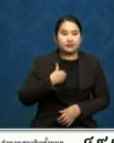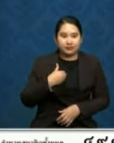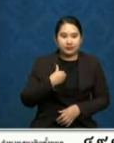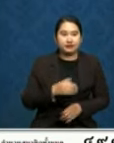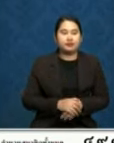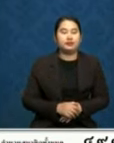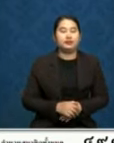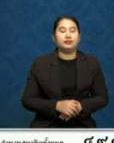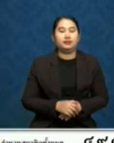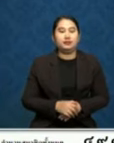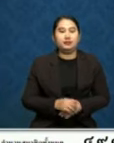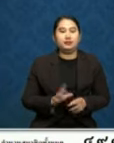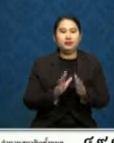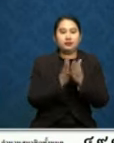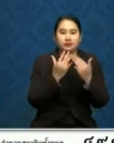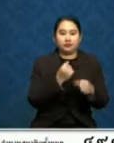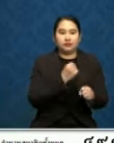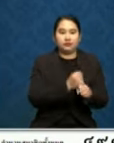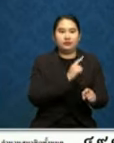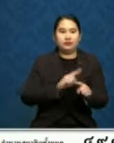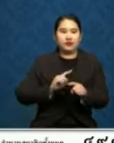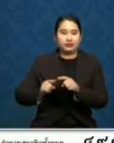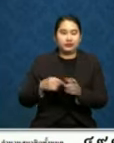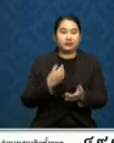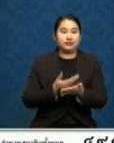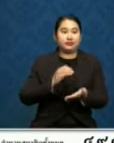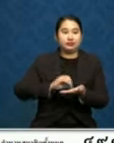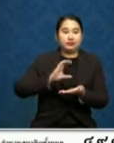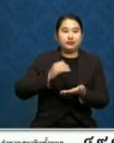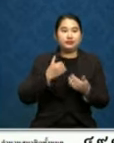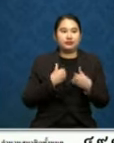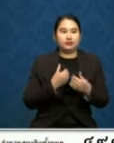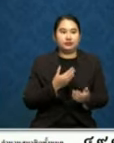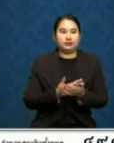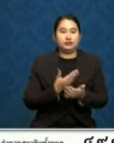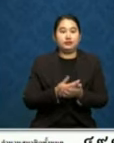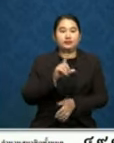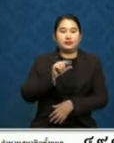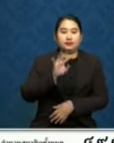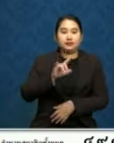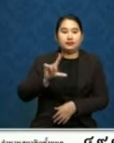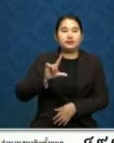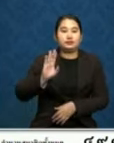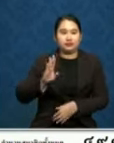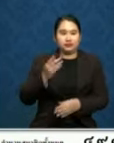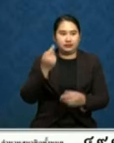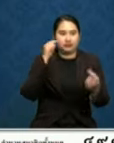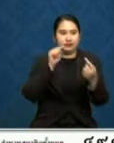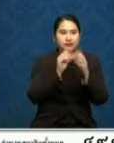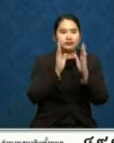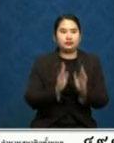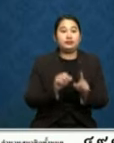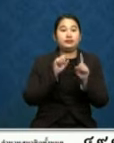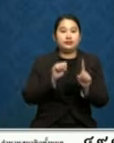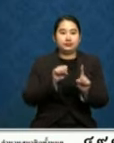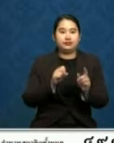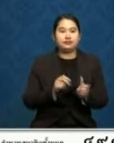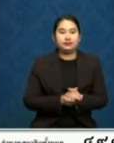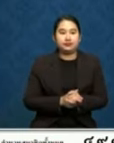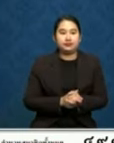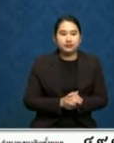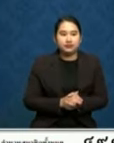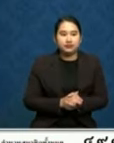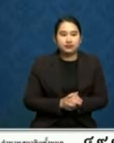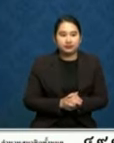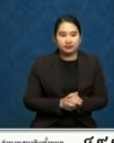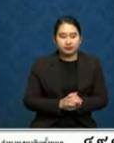ป็นอีกองค์กรที่ฟังก์ชันมากๆงบประมาณก็มากเหมือนกันนะคะสภาทนายความ24ล้านบาทเป้าหมาย 100,000 คนค่ะสภาทนายความนะคะน